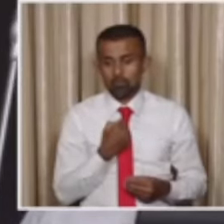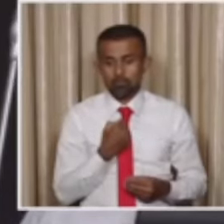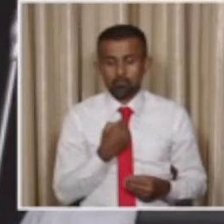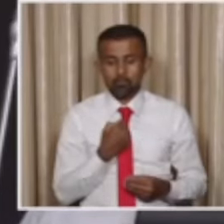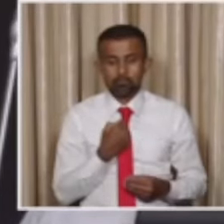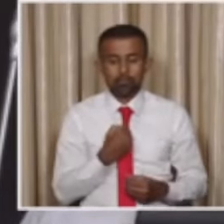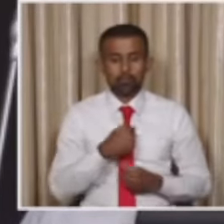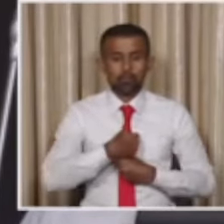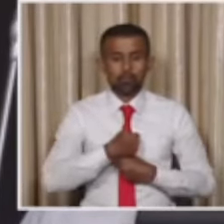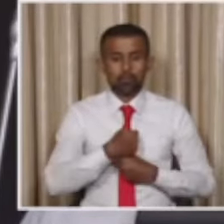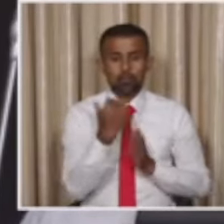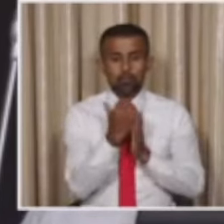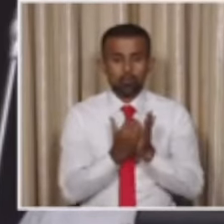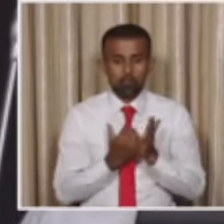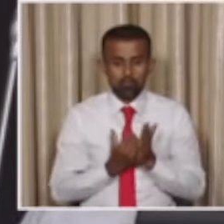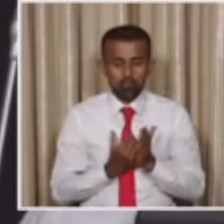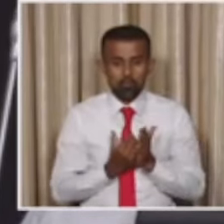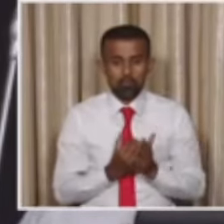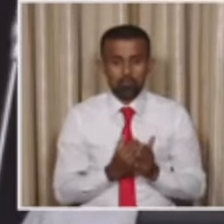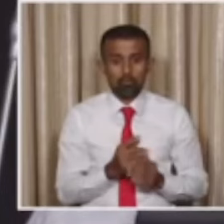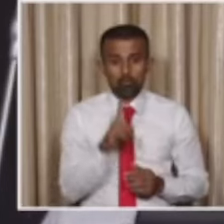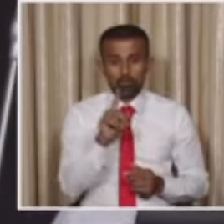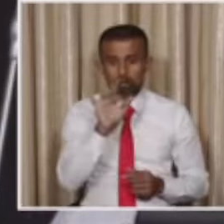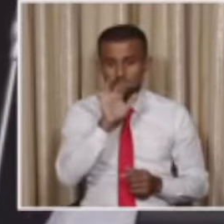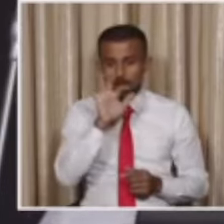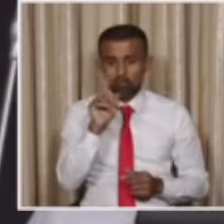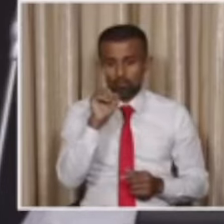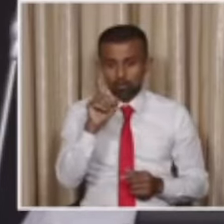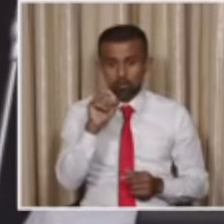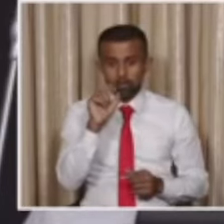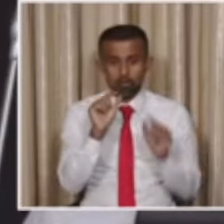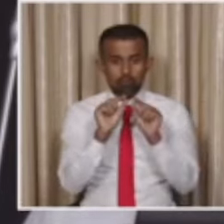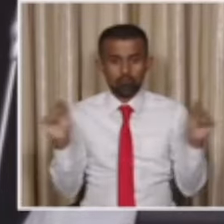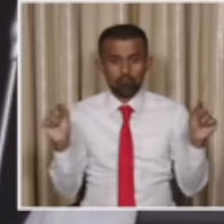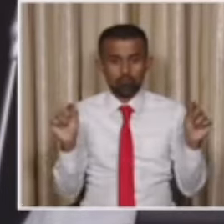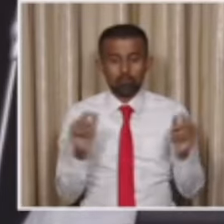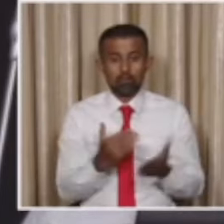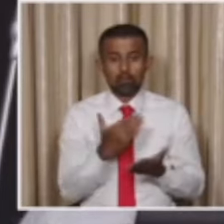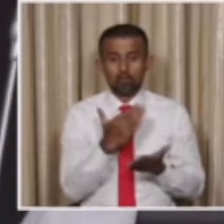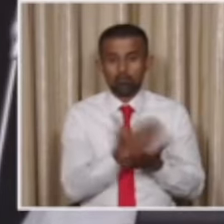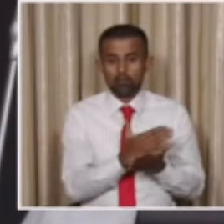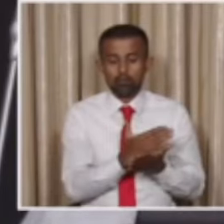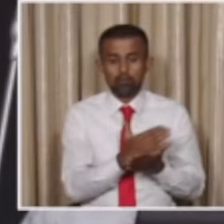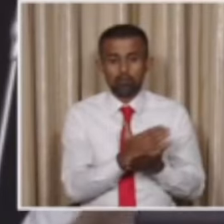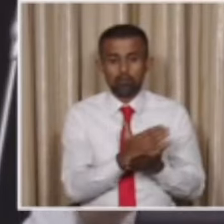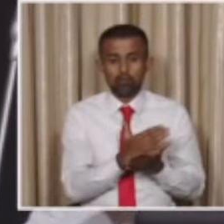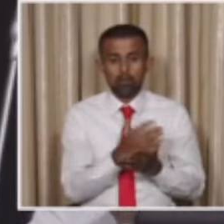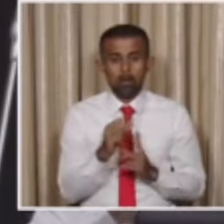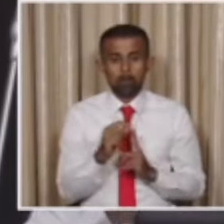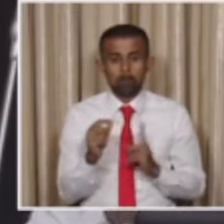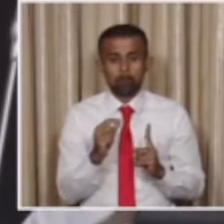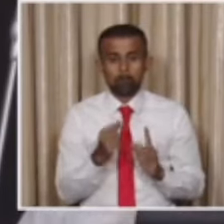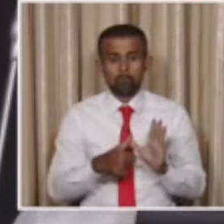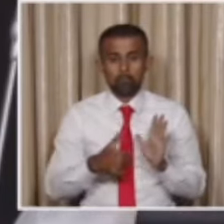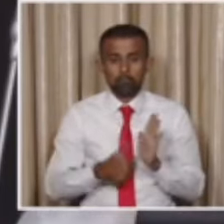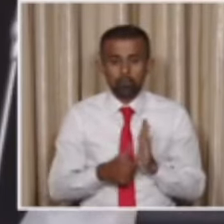එතකොට ආණ්ඩු ක්‍රම විවස්ථාවේ එක අකුරක් එක වගන්තියක් අත්හිටවන්න අඩු ගානේ පාර්ලිමේන්තුවට